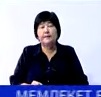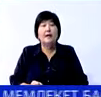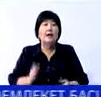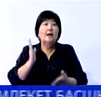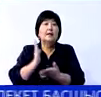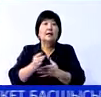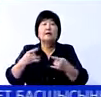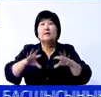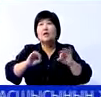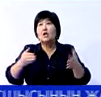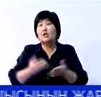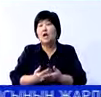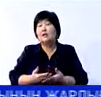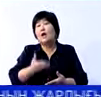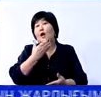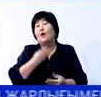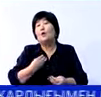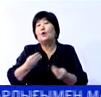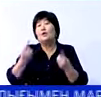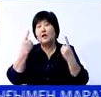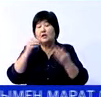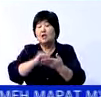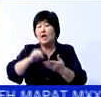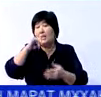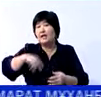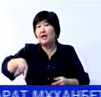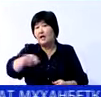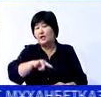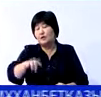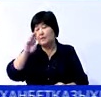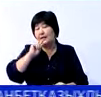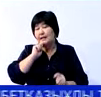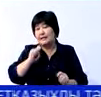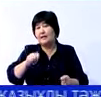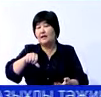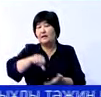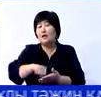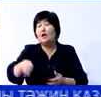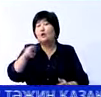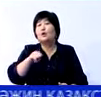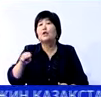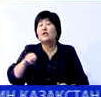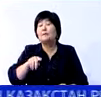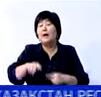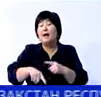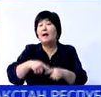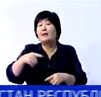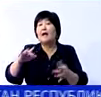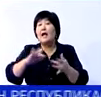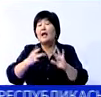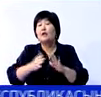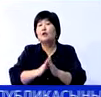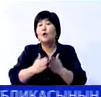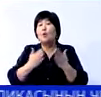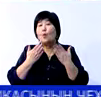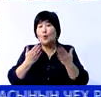Тікелей эфирде жаңалықтар. Көрнекті жазушы, Қазақстан Республикасы мемлекеттік сыйлығының иегері Дүкенбай Досжан атындағы жаңа электронды оқу